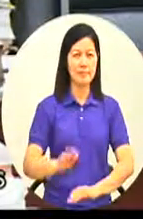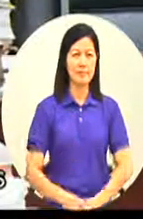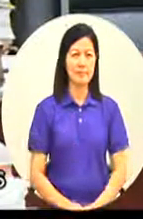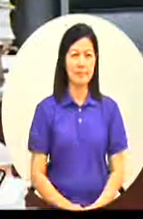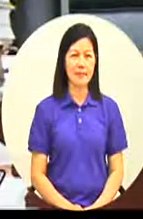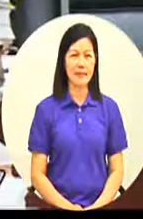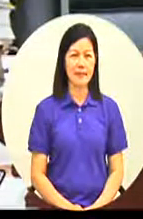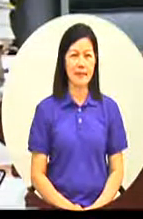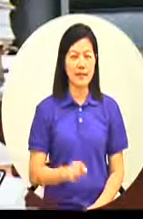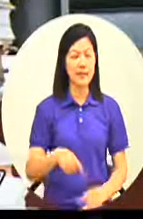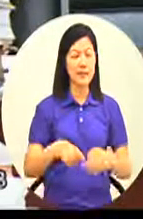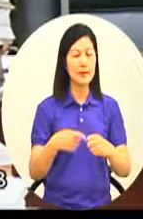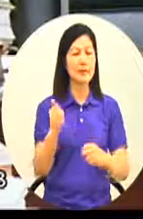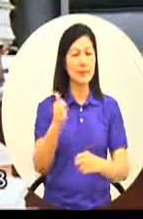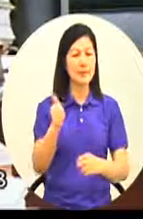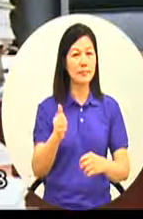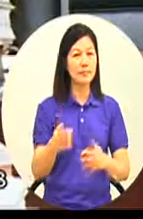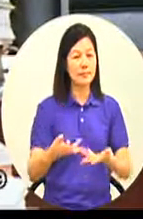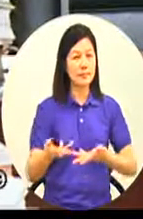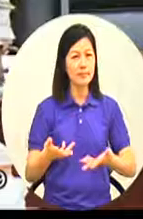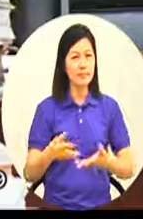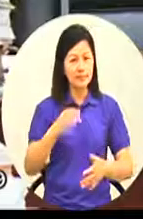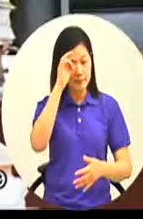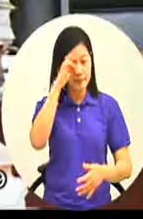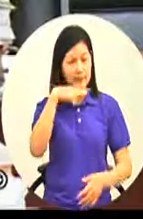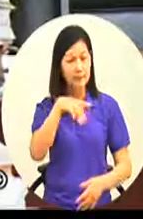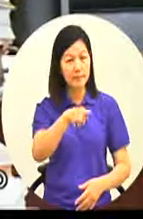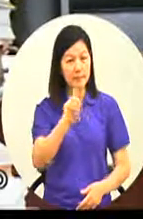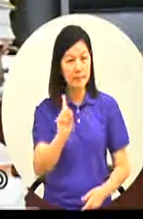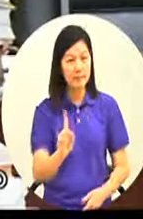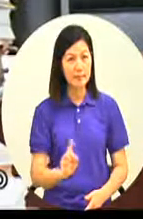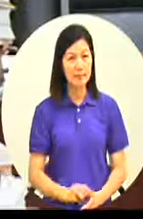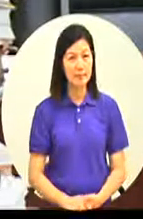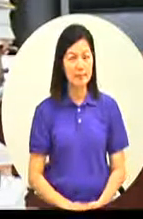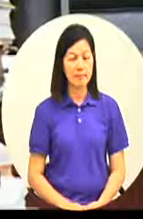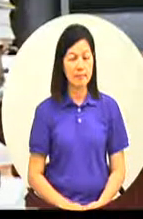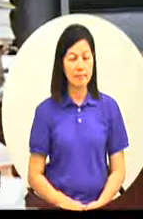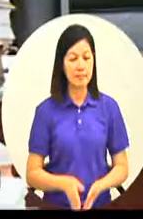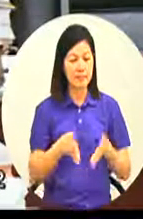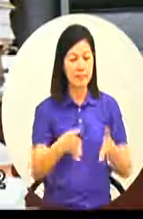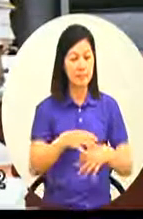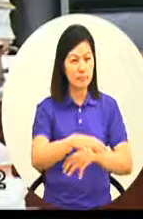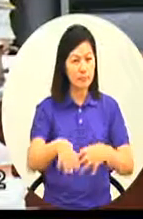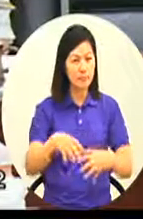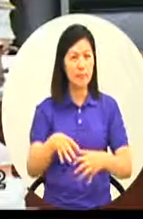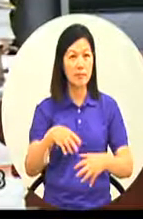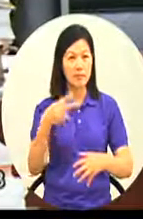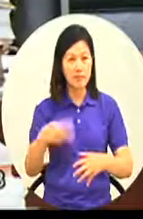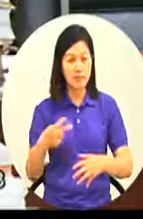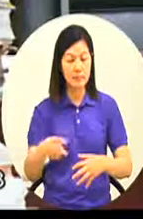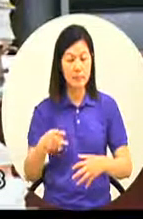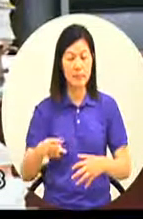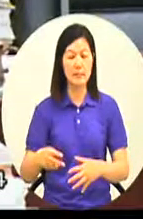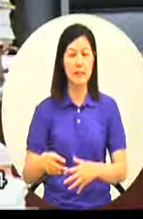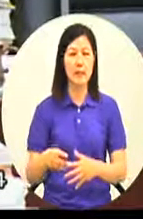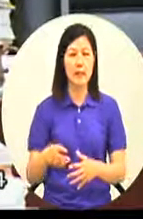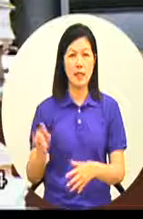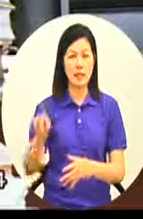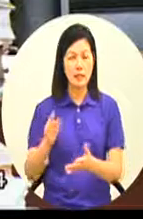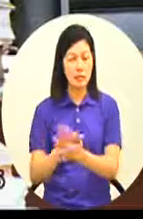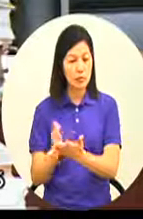这个李克勇事件看到的是不是不只是环保的问题，不只是大家对一个需要图书馆的一个意